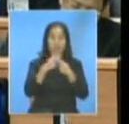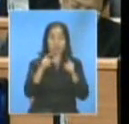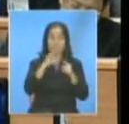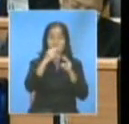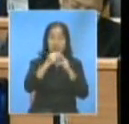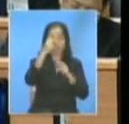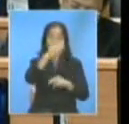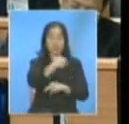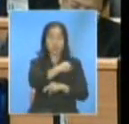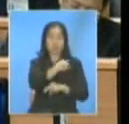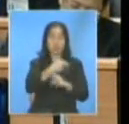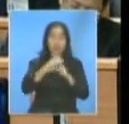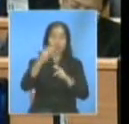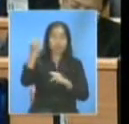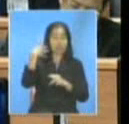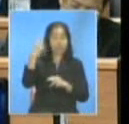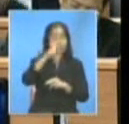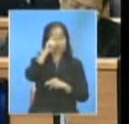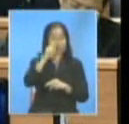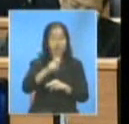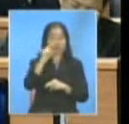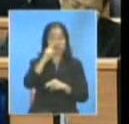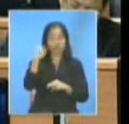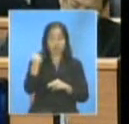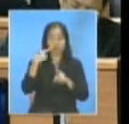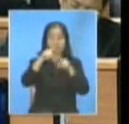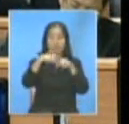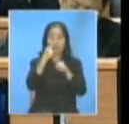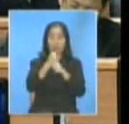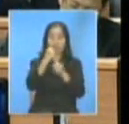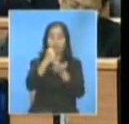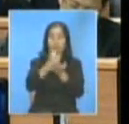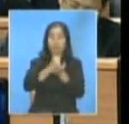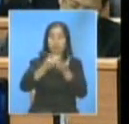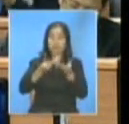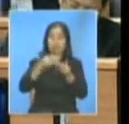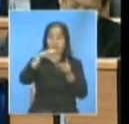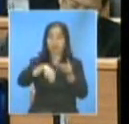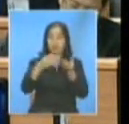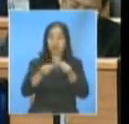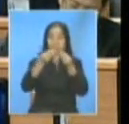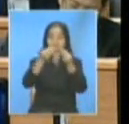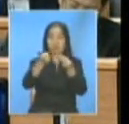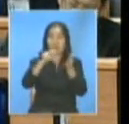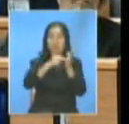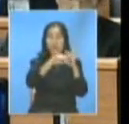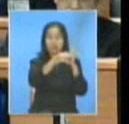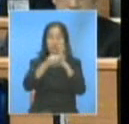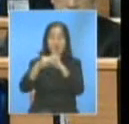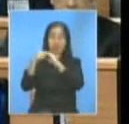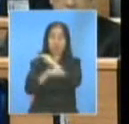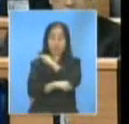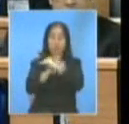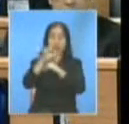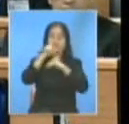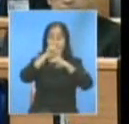กุลใหญ่ถึงสามารถออกโฉนดนี่คือส่วนหนึ่งในการทุจริตในเชิงนโยบายที่รัฐบ